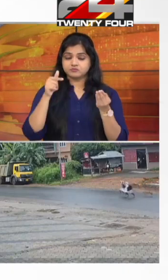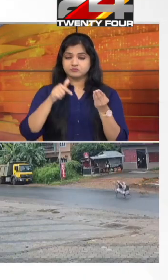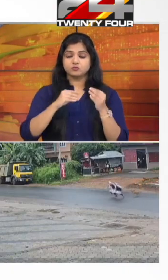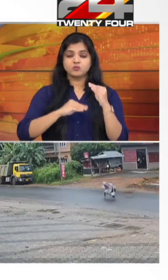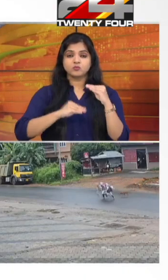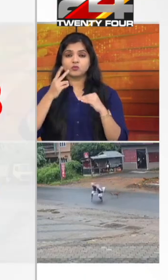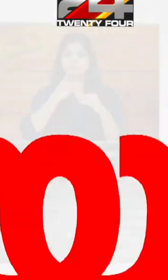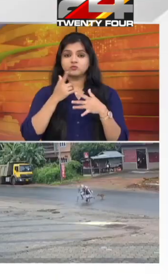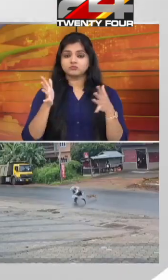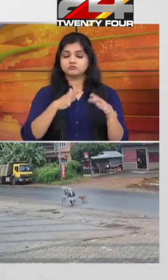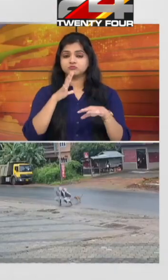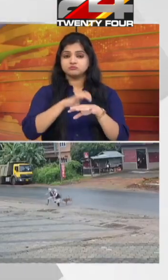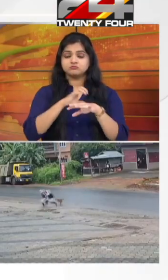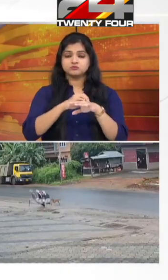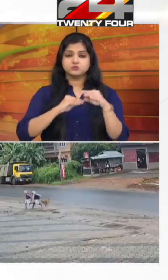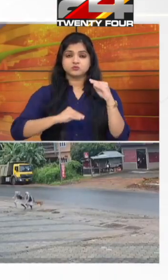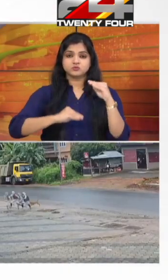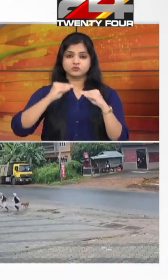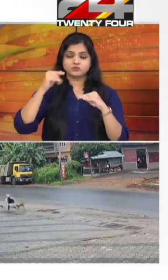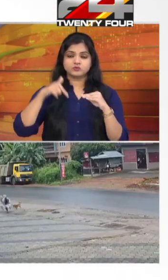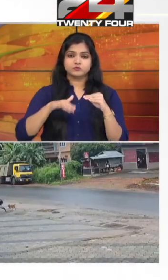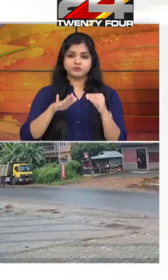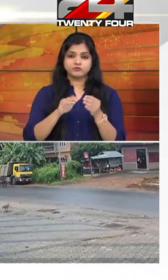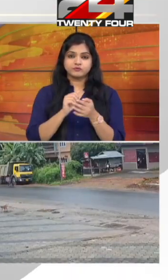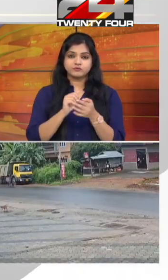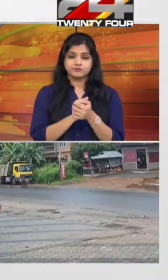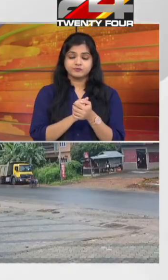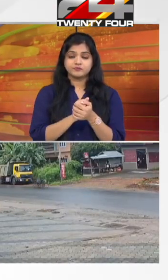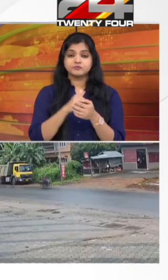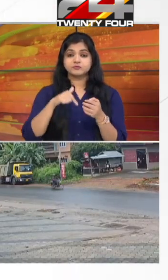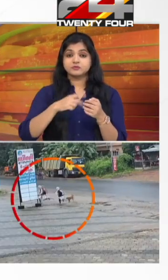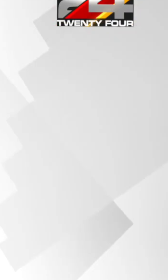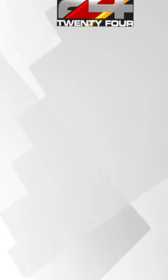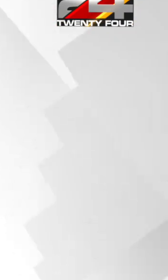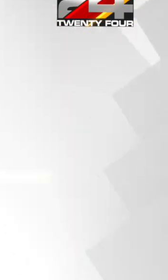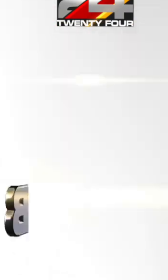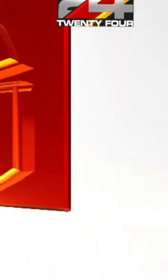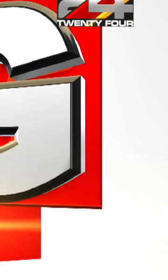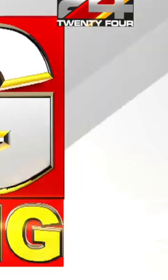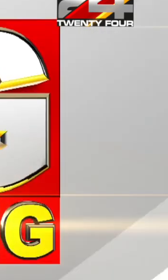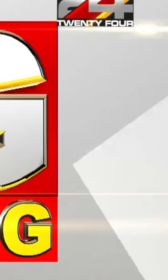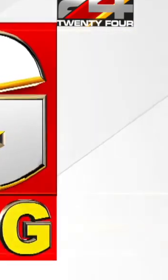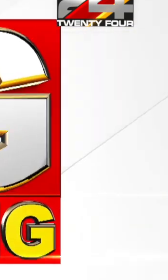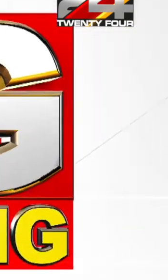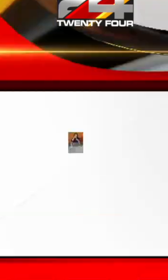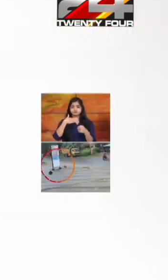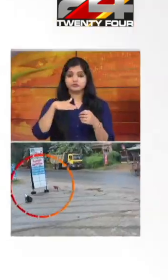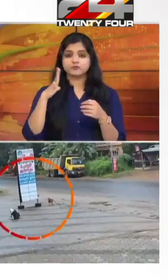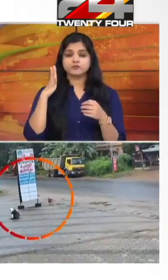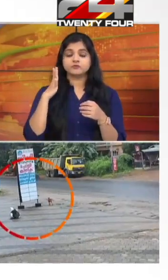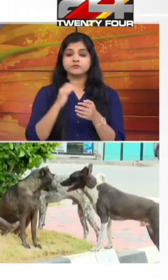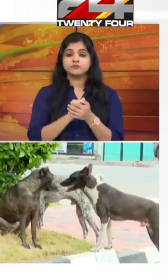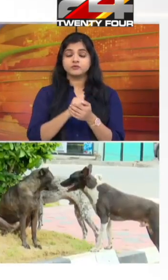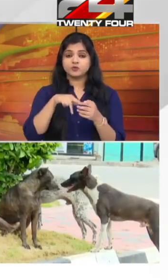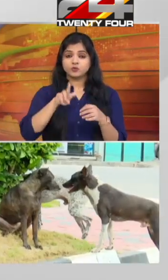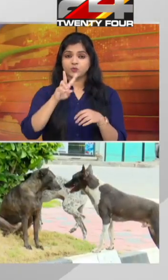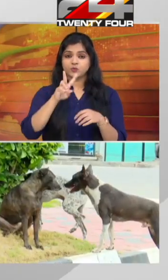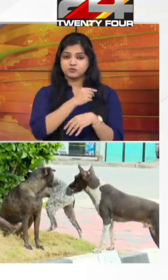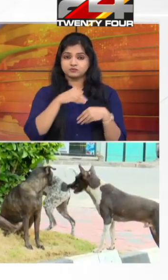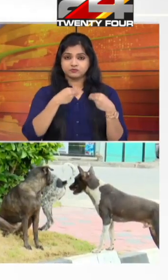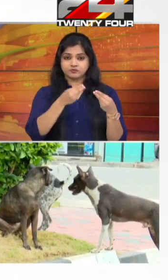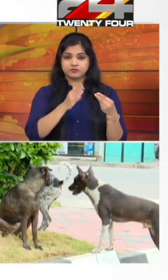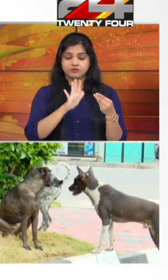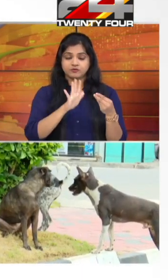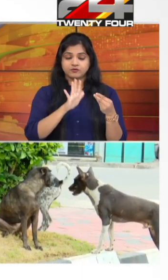നായ ആക്രമണം രൂക്ഷമാകുന്ന സാഹചര്യം കൂടിയുണ്ട്. എന്താണെങ്കിലും ഈ നായയ്ക്ക് പേവിഷബാധ ഉണ്ടോ എന്നറിയണം. നിലവിൽ ഇവർക്ക് വാക്സിനേഷൻ നൽകിയിട്ടുണ്ട്. ഇവരുടെ